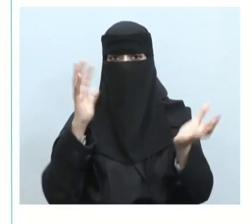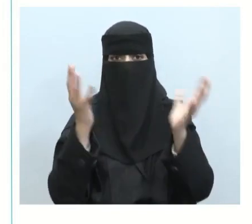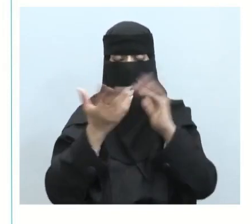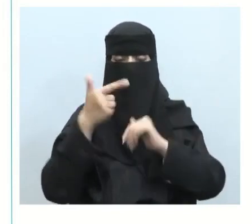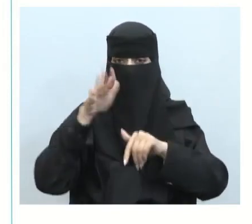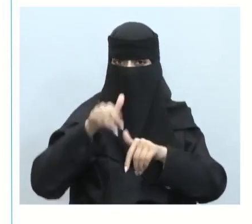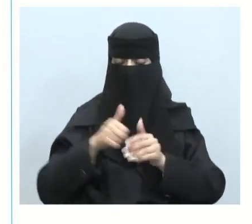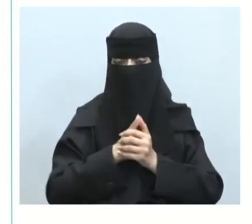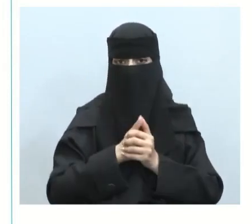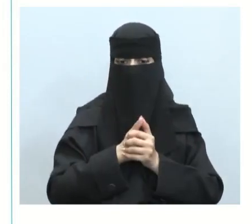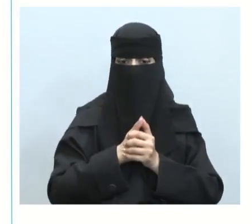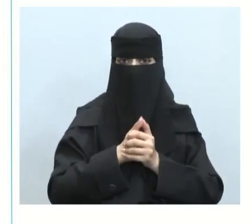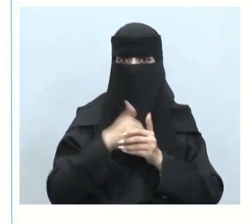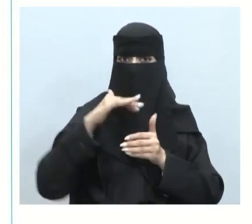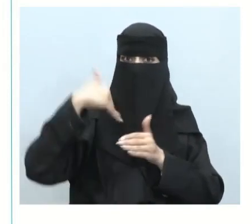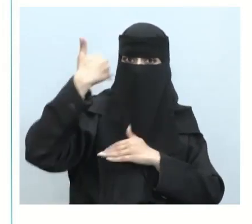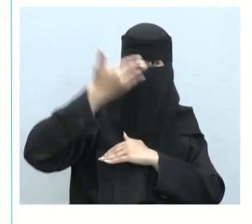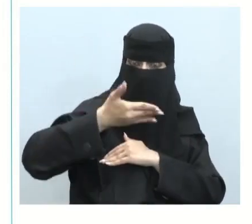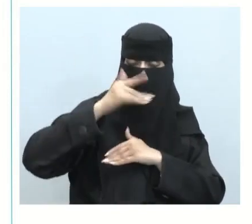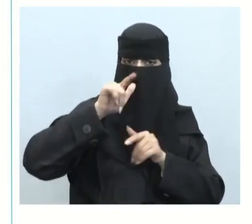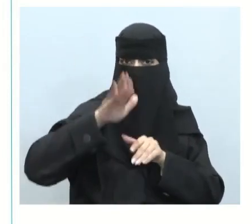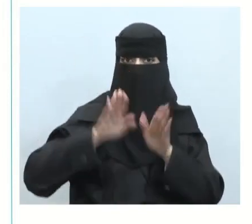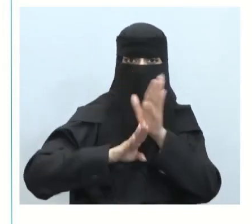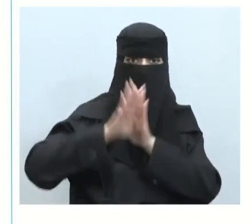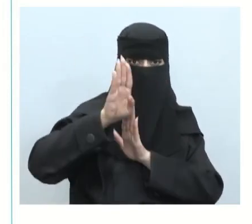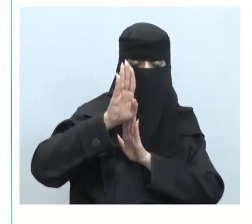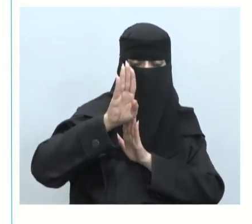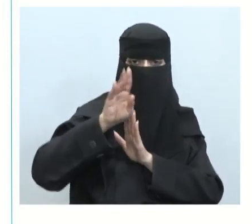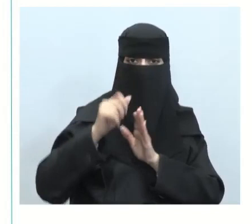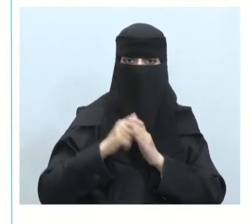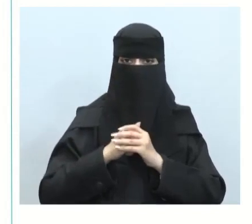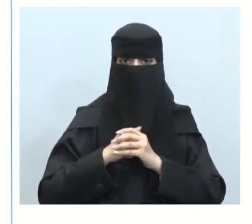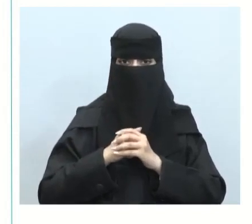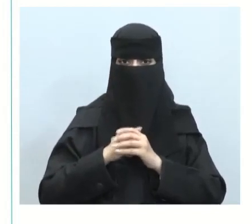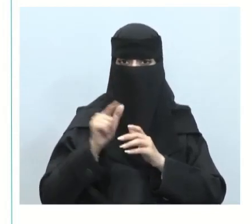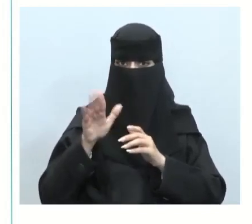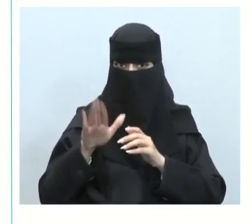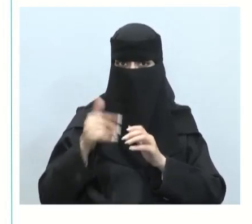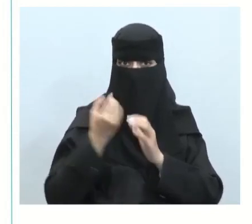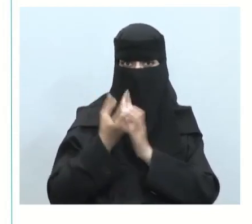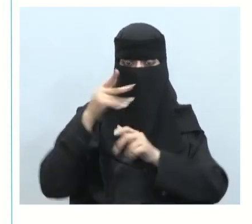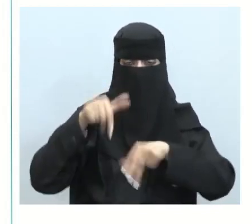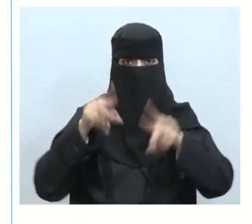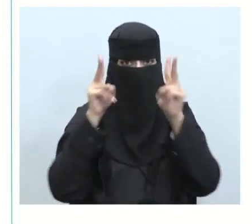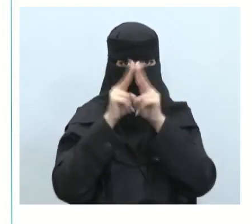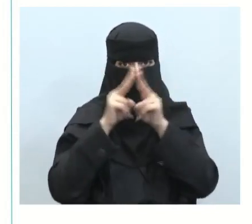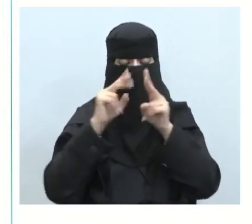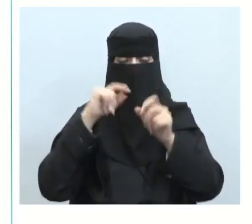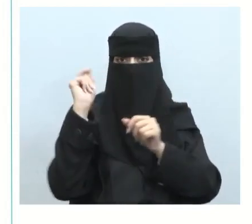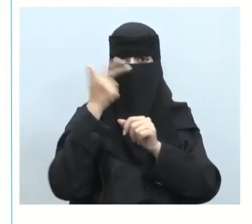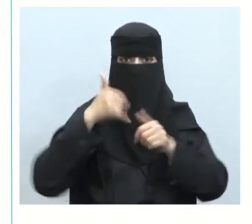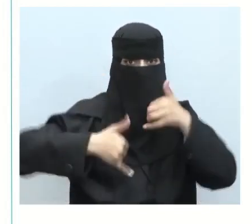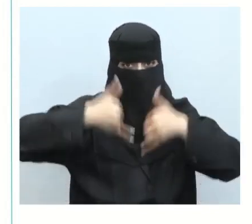ككل وبعد ذلك هذا التطور الذي اكتشف فيه الكهرباء وسرع